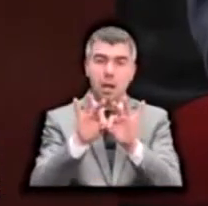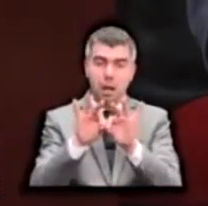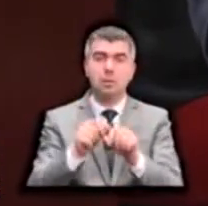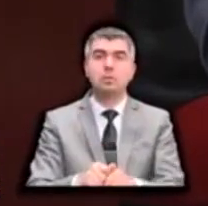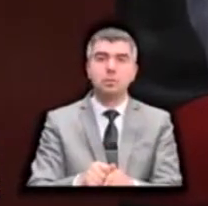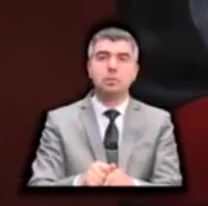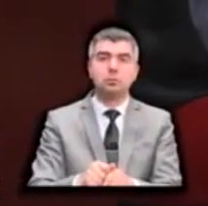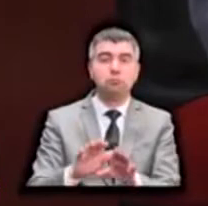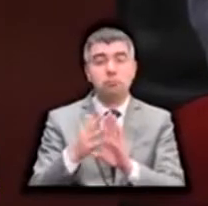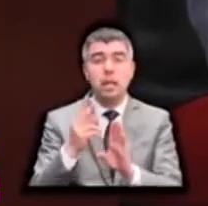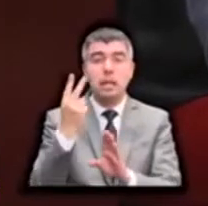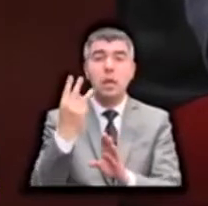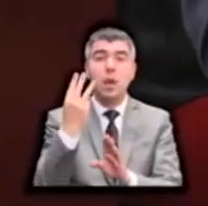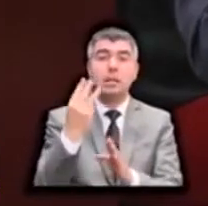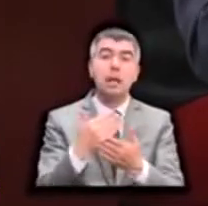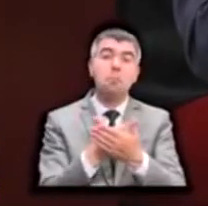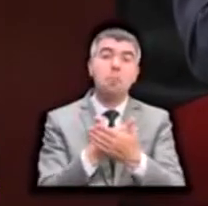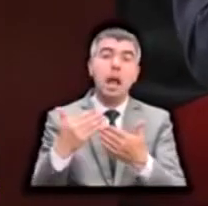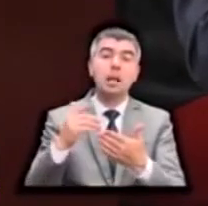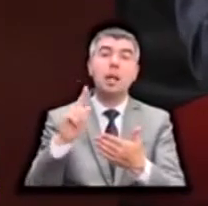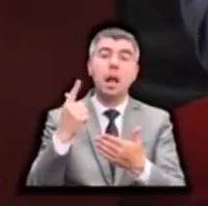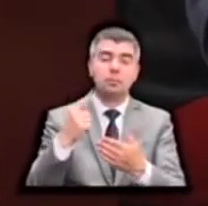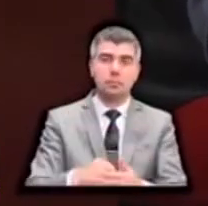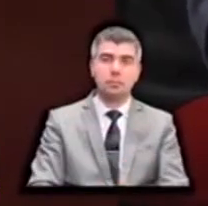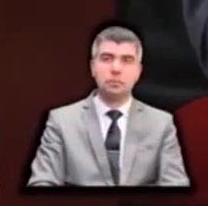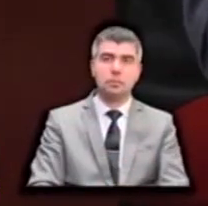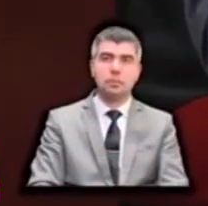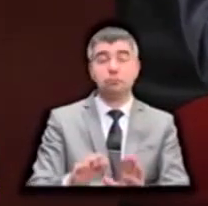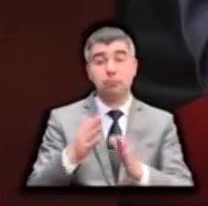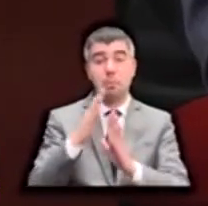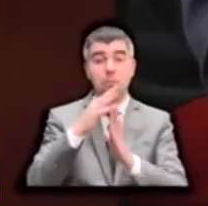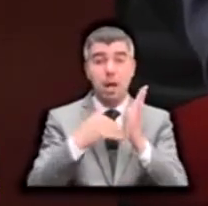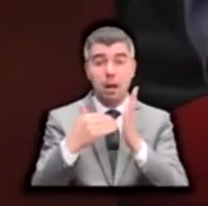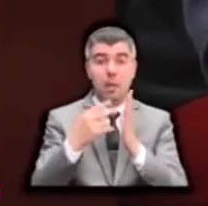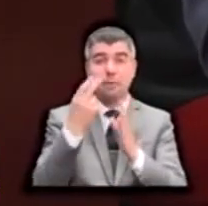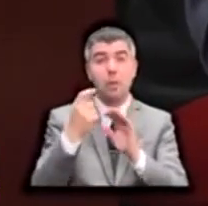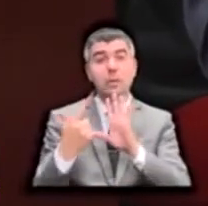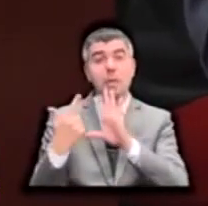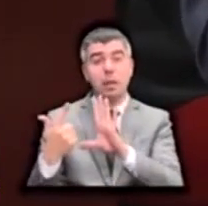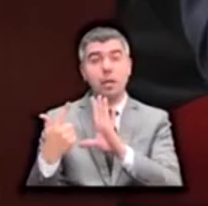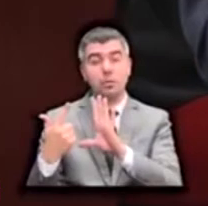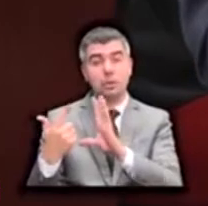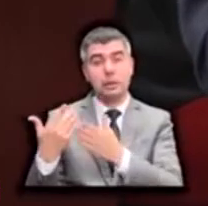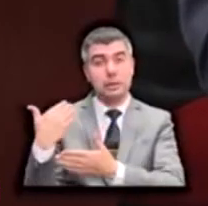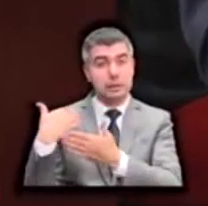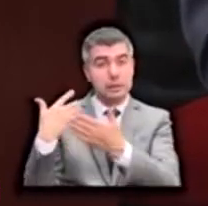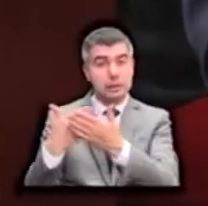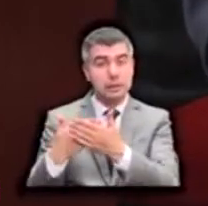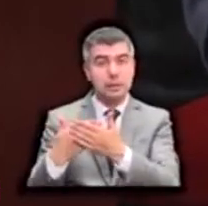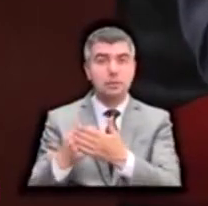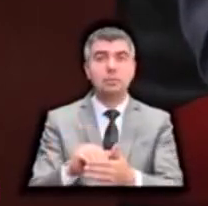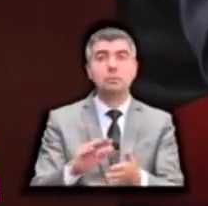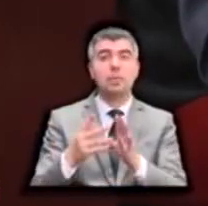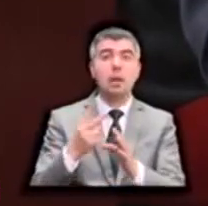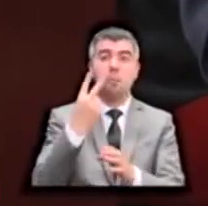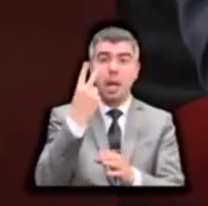وباستثمار تقريبا 32 مليار. وهكذا مكن هذا البرنامج إلى حدود سنة 2017 من تحسين ظروف عيش أزيد من